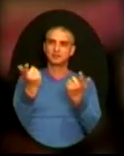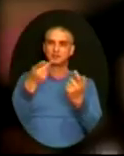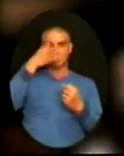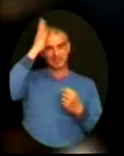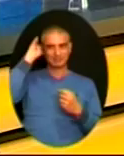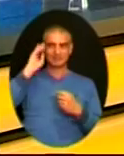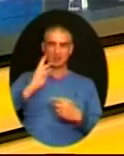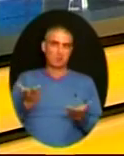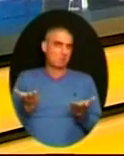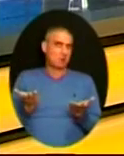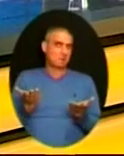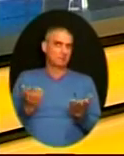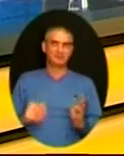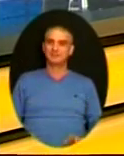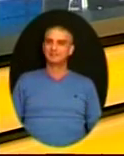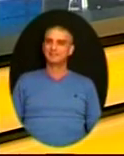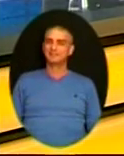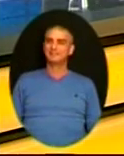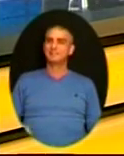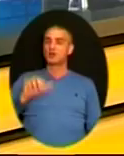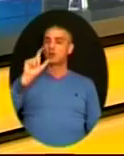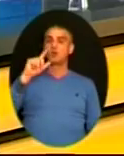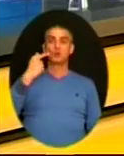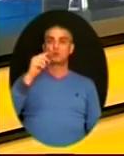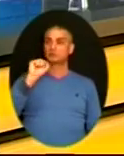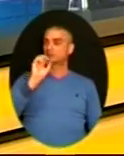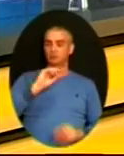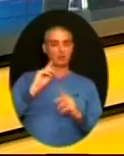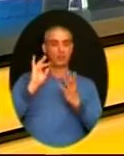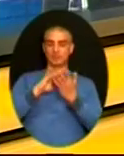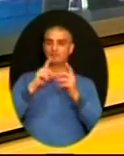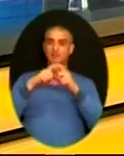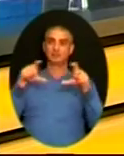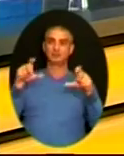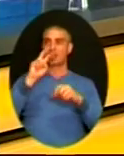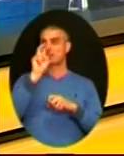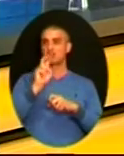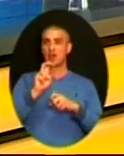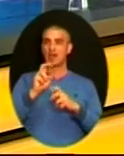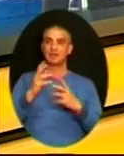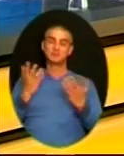רומאי. תראה, אוגוסטוס היחיד שלא מופיע על שום שטר של דולרים, אז...